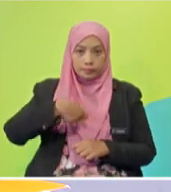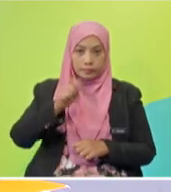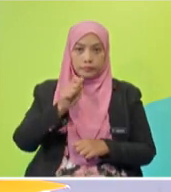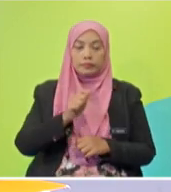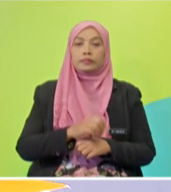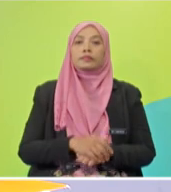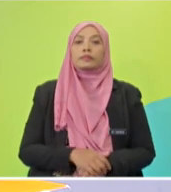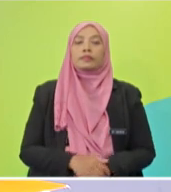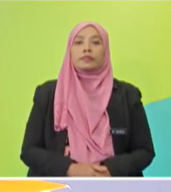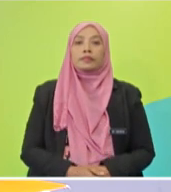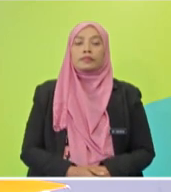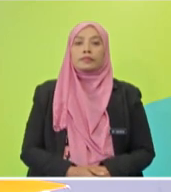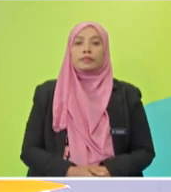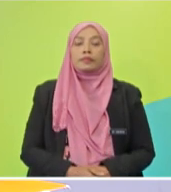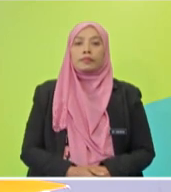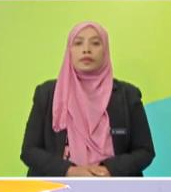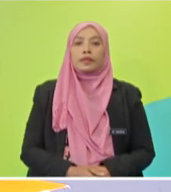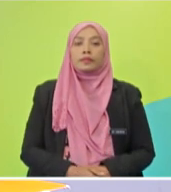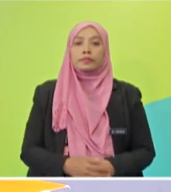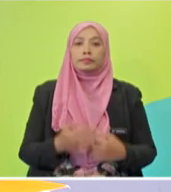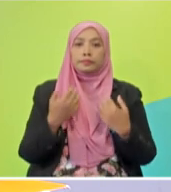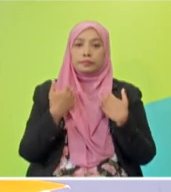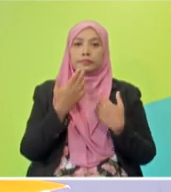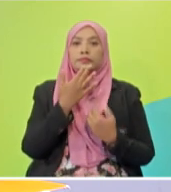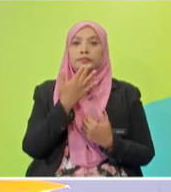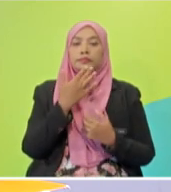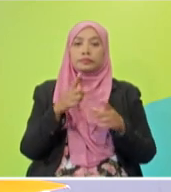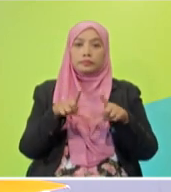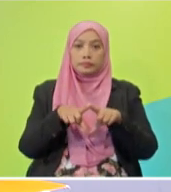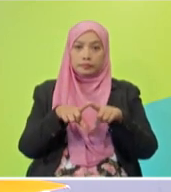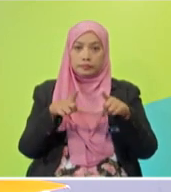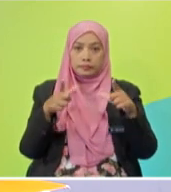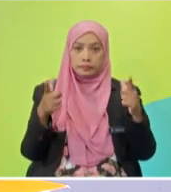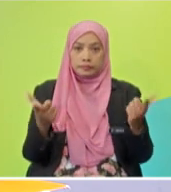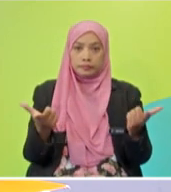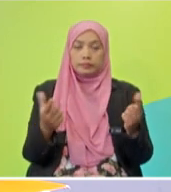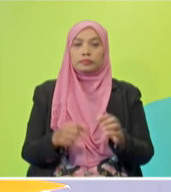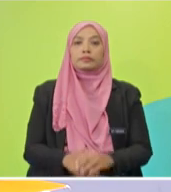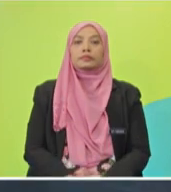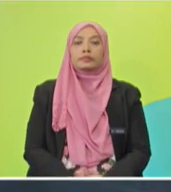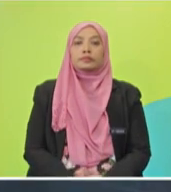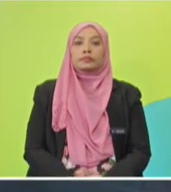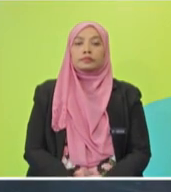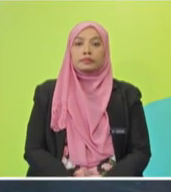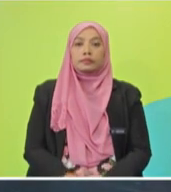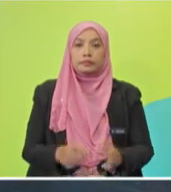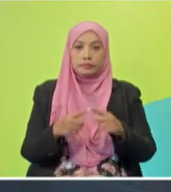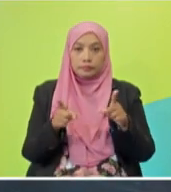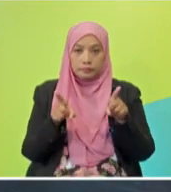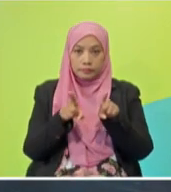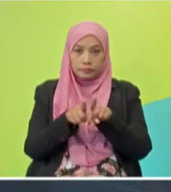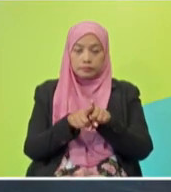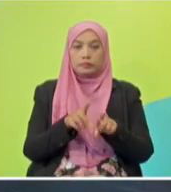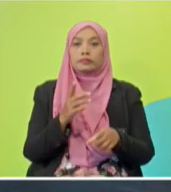tiga kuantiti yang berbeza. Okey, tapi dia tetap bulu tangkis. Maknanya macam unit yang samalah.